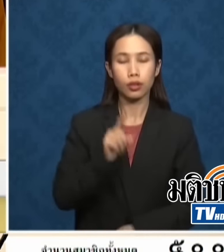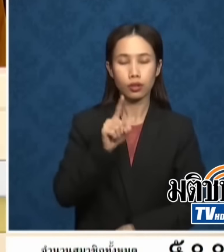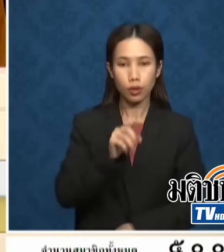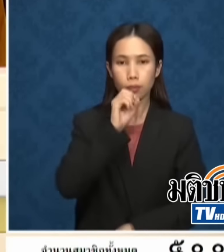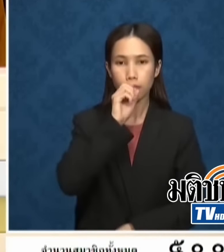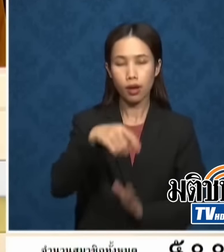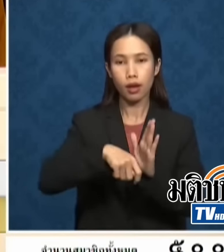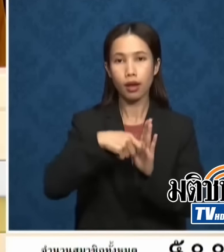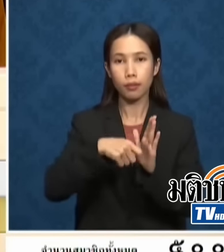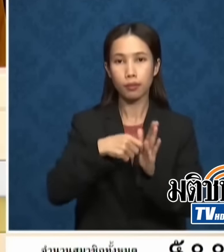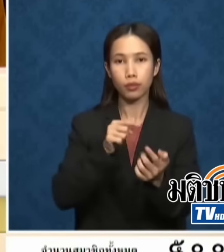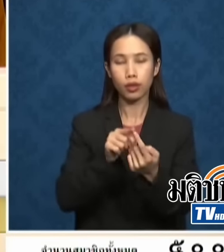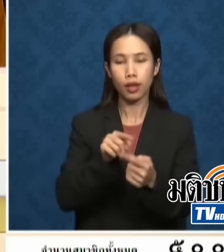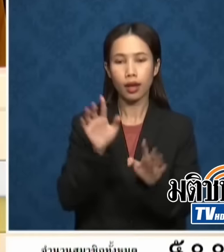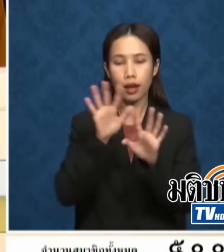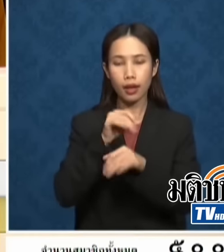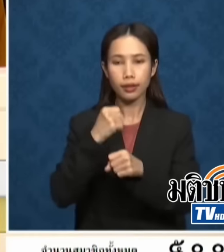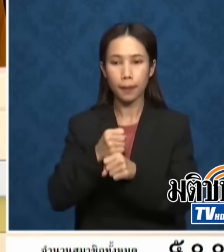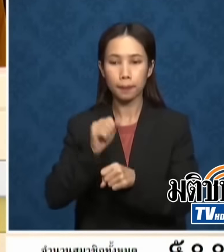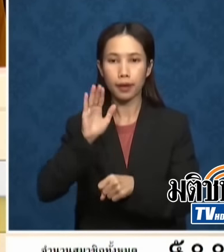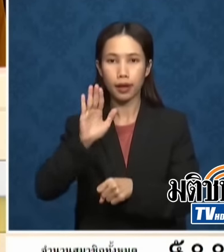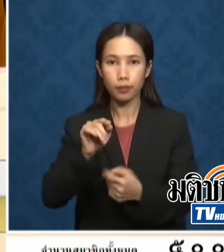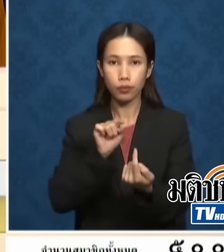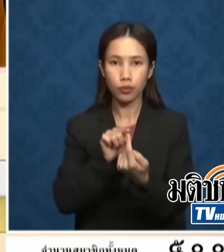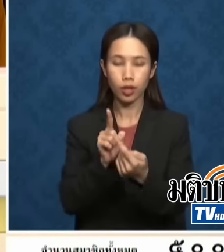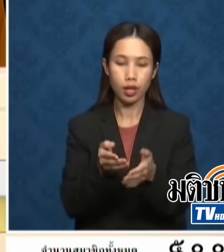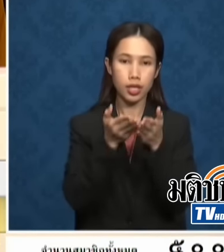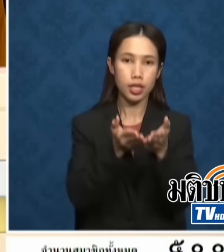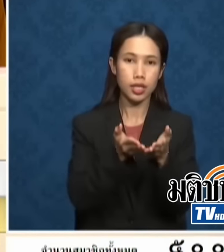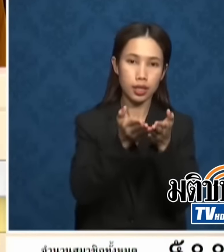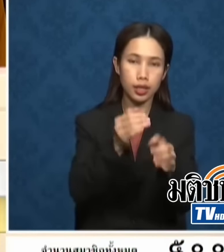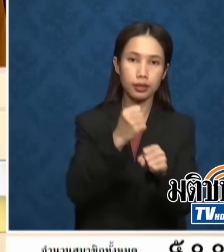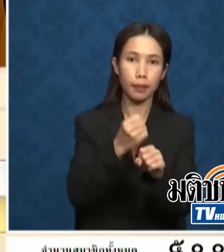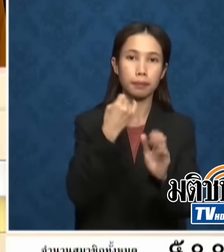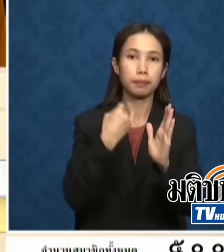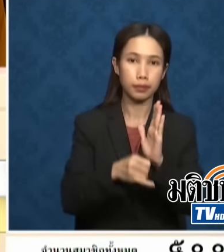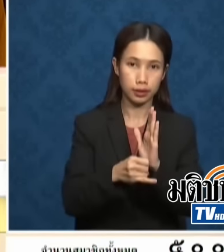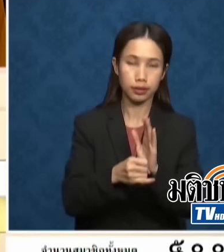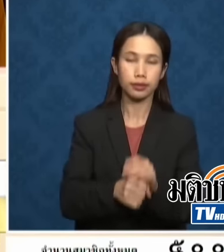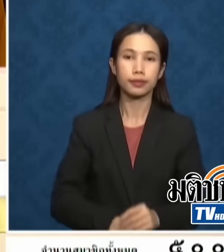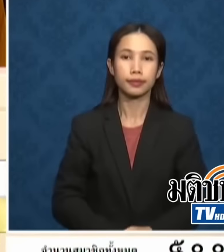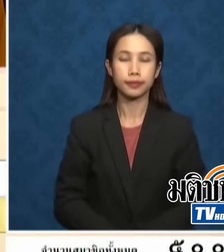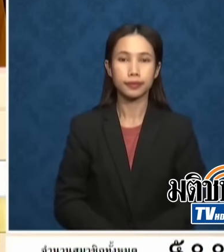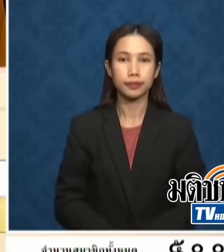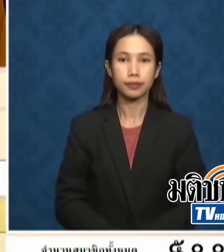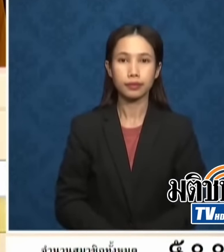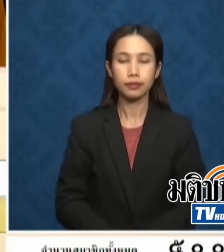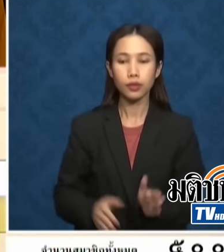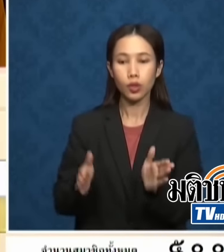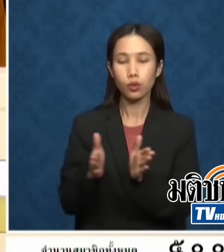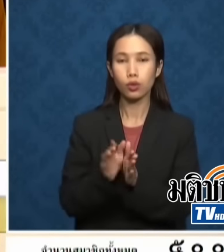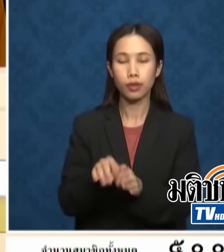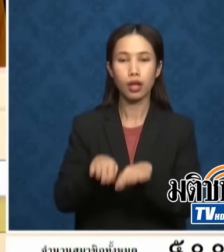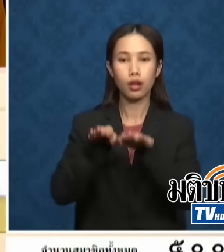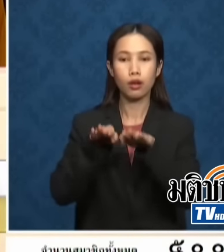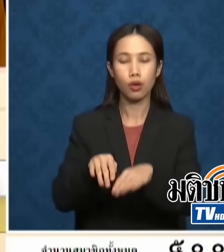ตุอันเป็นลักษณะต้องห้ามเฉพาะกับเรือที่เกี่ยวกับการกระทำความผิดเท่านั้นรวมถึงการลด